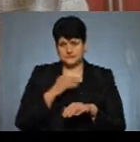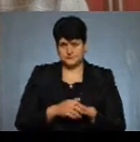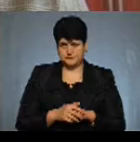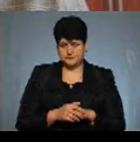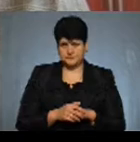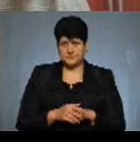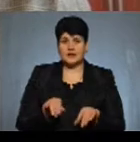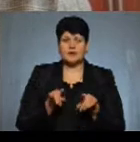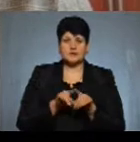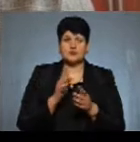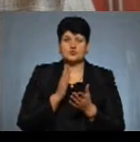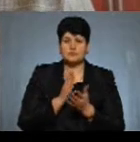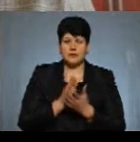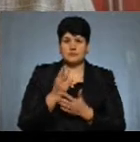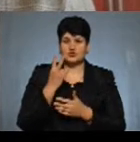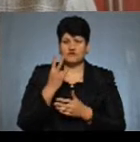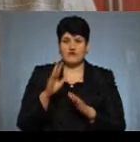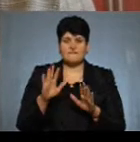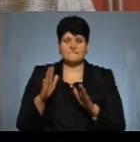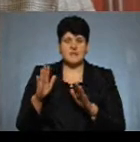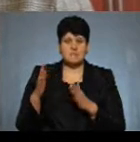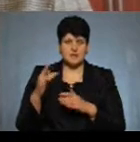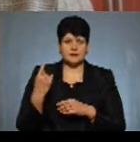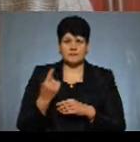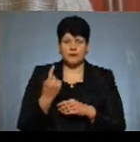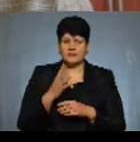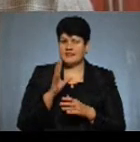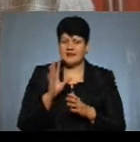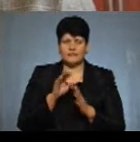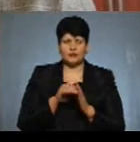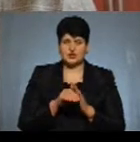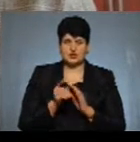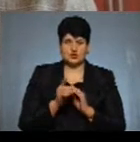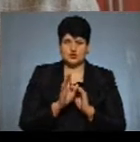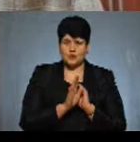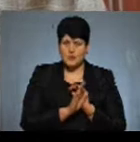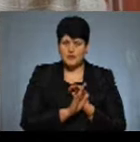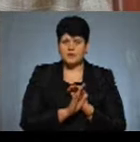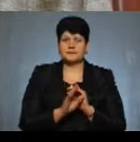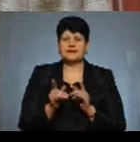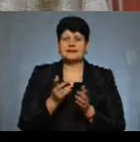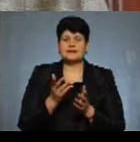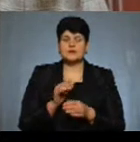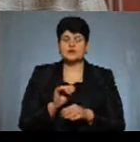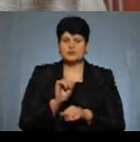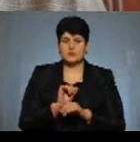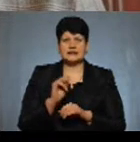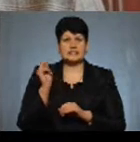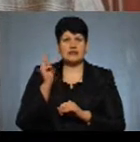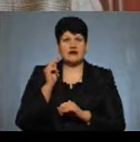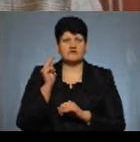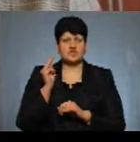грип. Також ми маємо два випадки по області, не включаючи місто Тернопіль, де